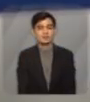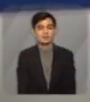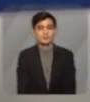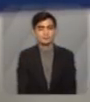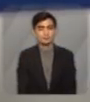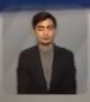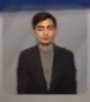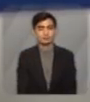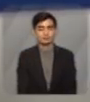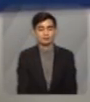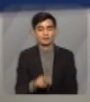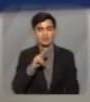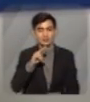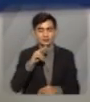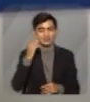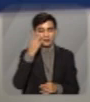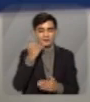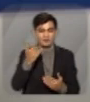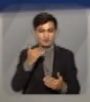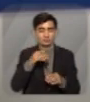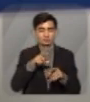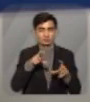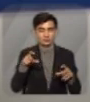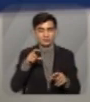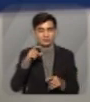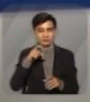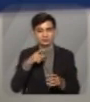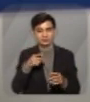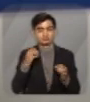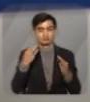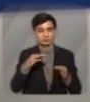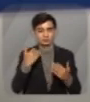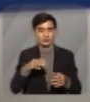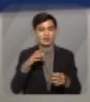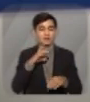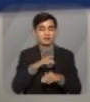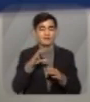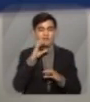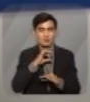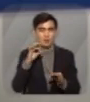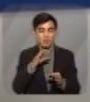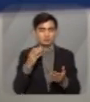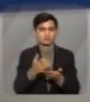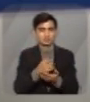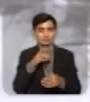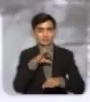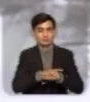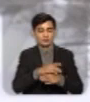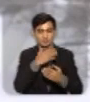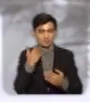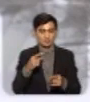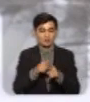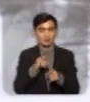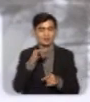Приговором Казбийского районного суда. Нигерия елінің азаматтары ақталды. Тағылған ұрлау бабы бойынша кінәсі дәлелденген жоқ.